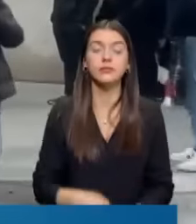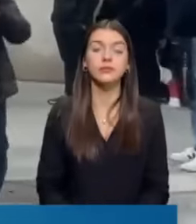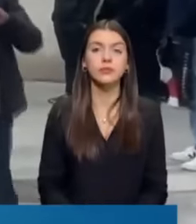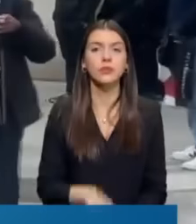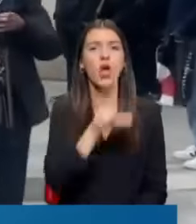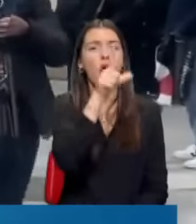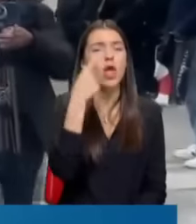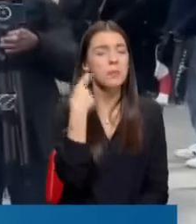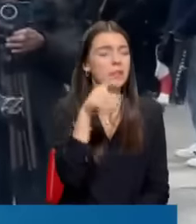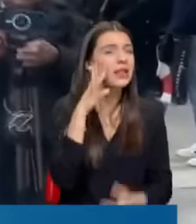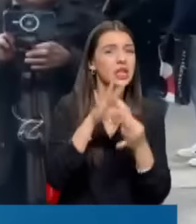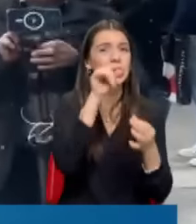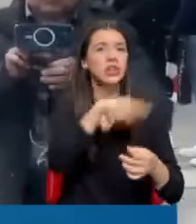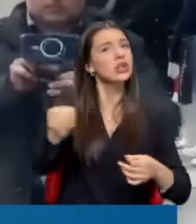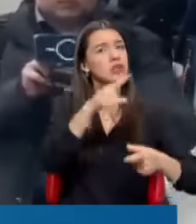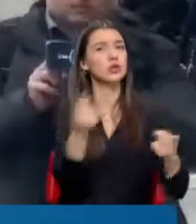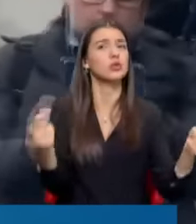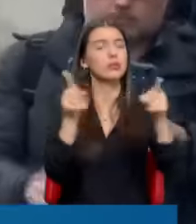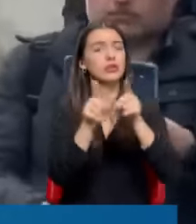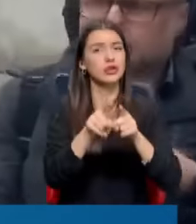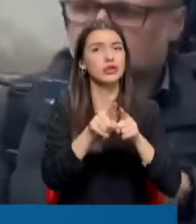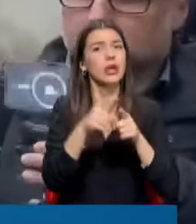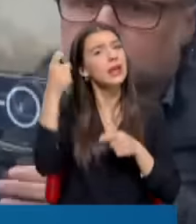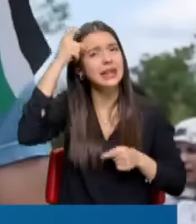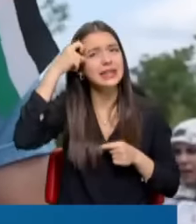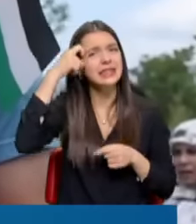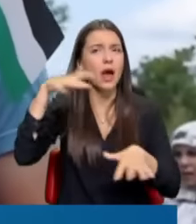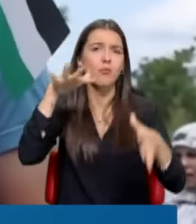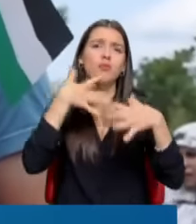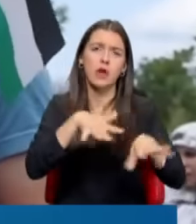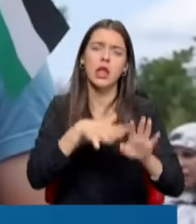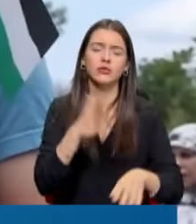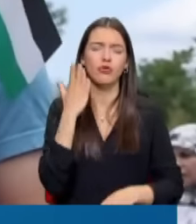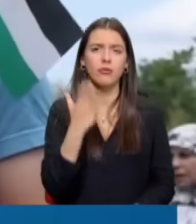On binlerce kişi bir araya geldi, İsrail'i protesto etti.